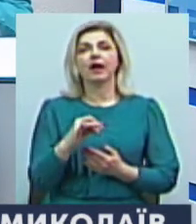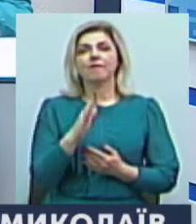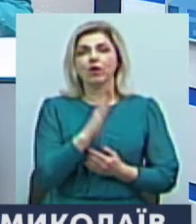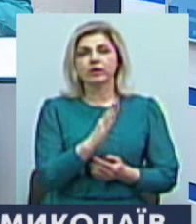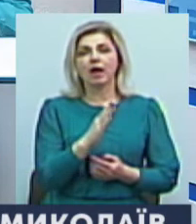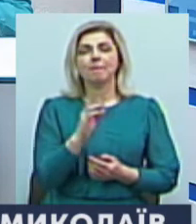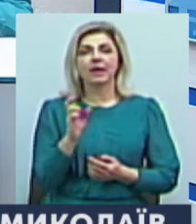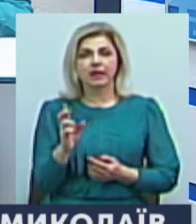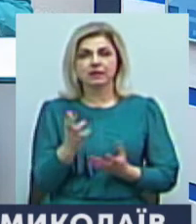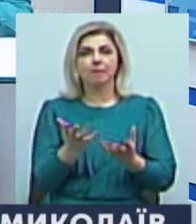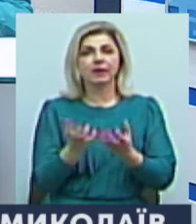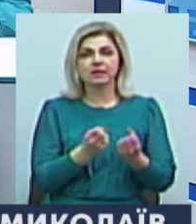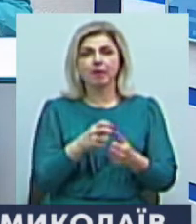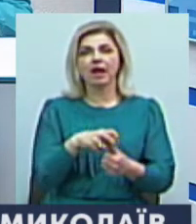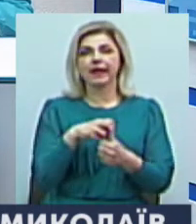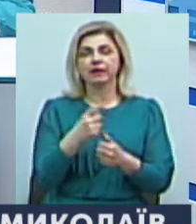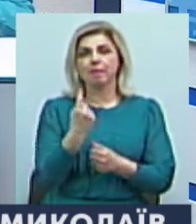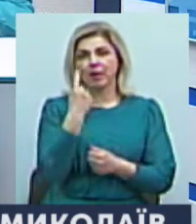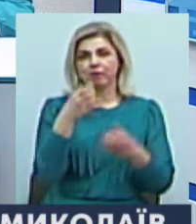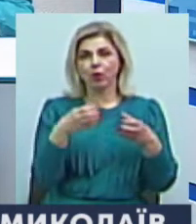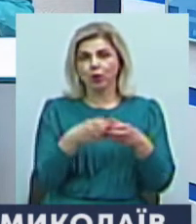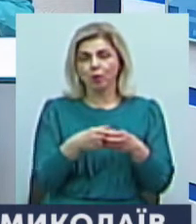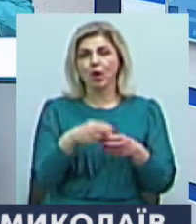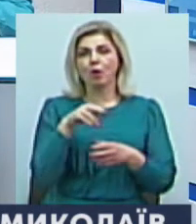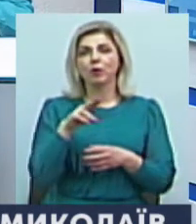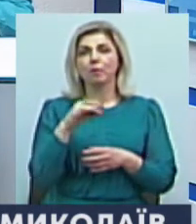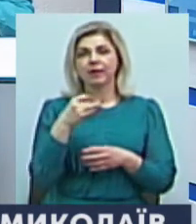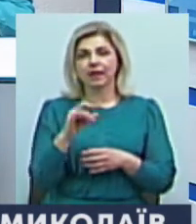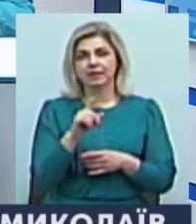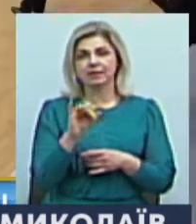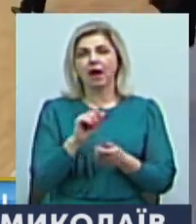Бєріснєва приймали лідера першої групи Прометей з Кам'янського.